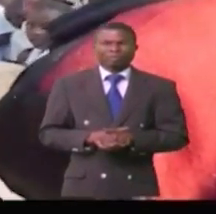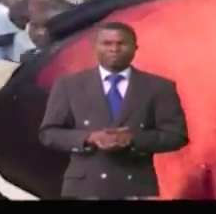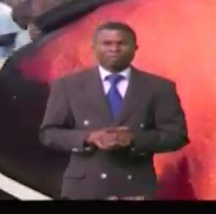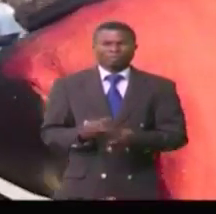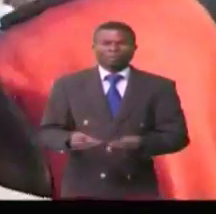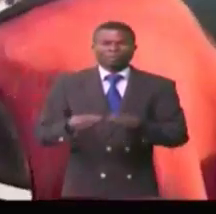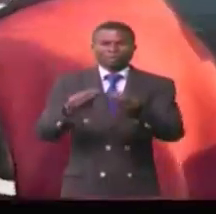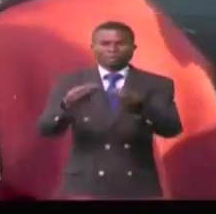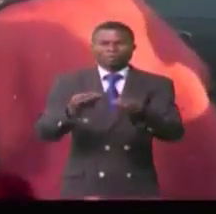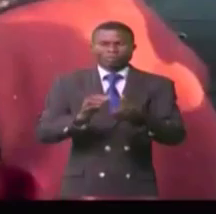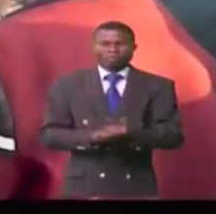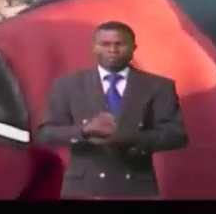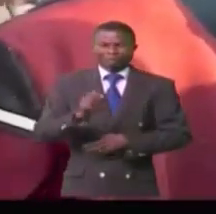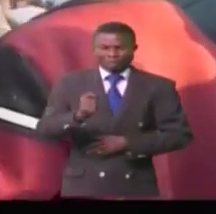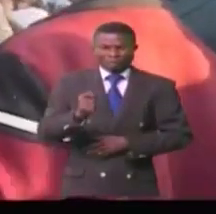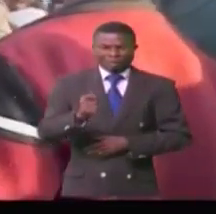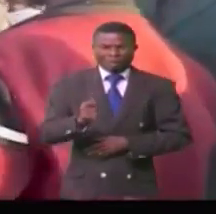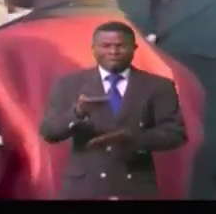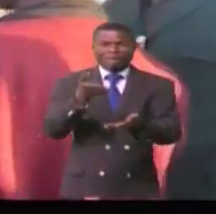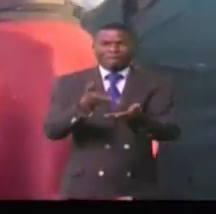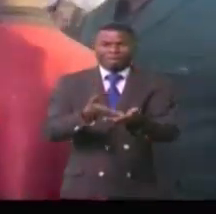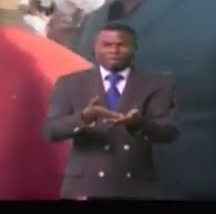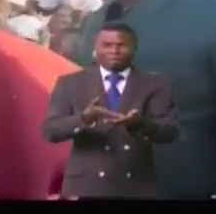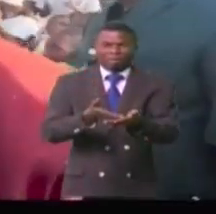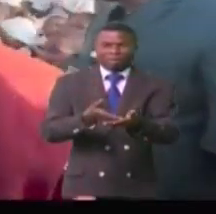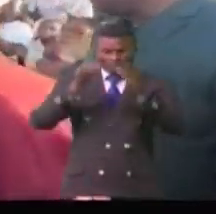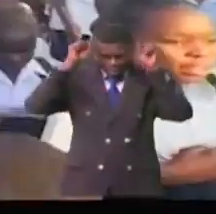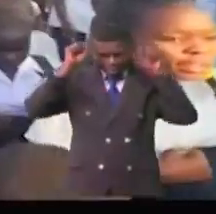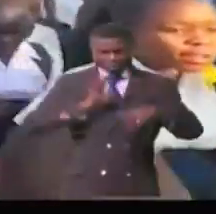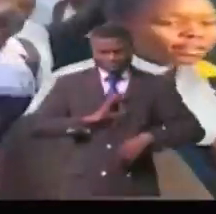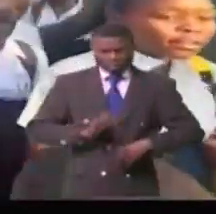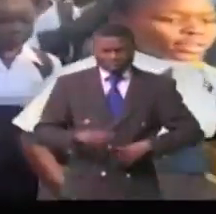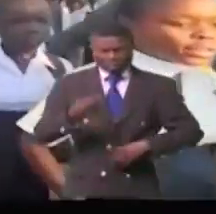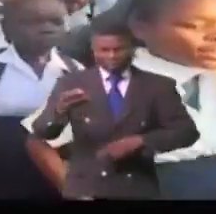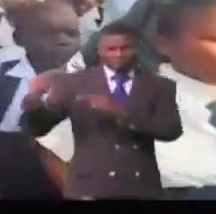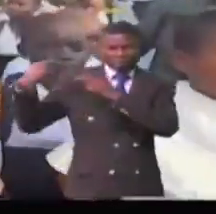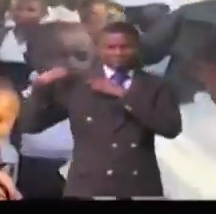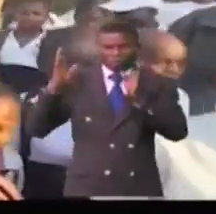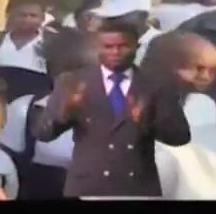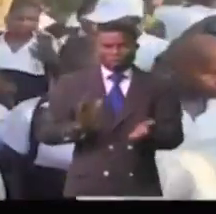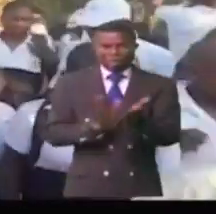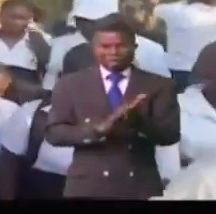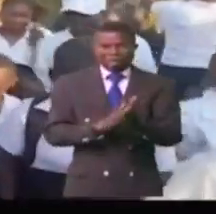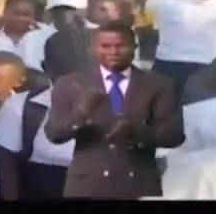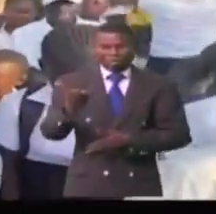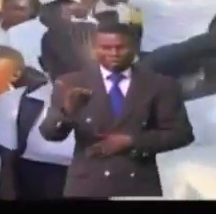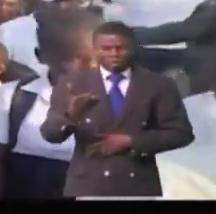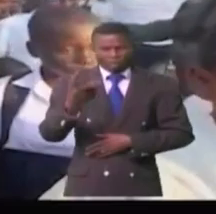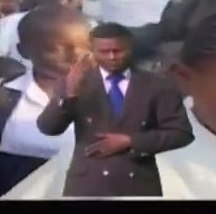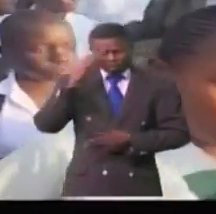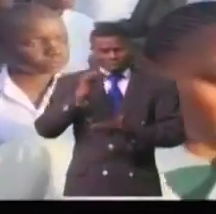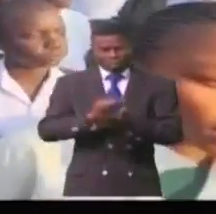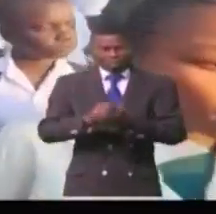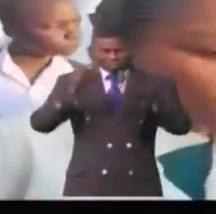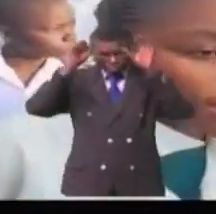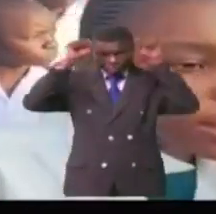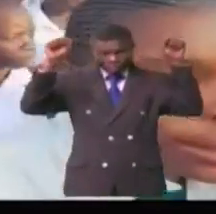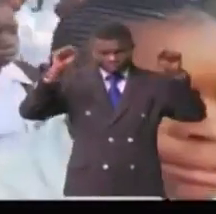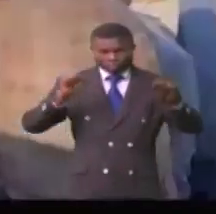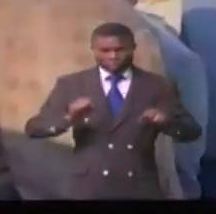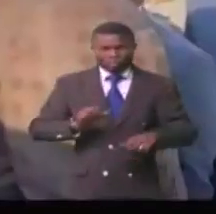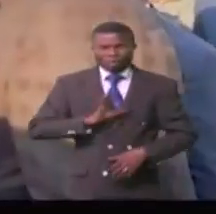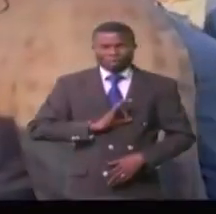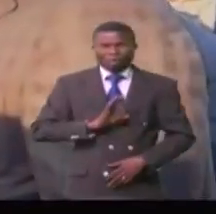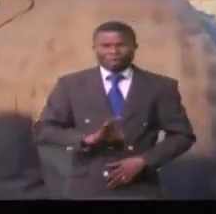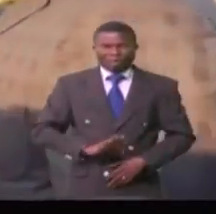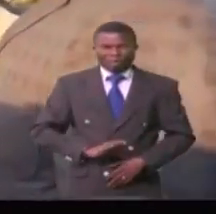Une clé symbolique remise par le chef de l'État aux responsables de cette école. C'est de cette manière que le président Félix Antoine